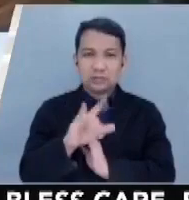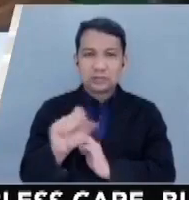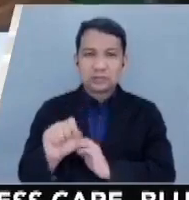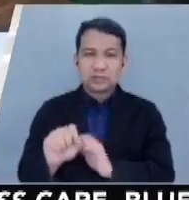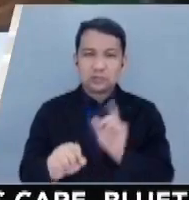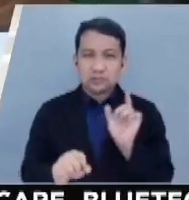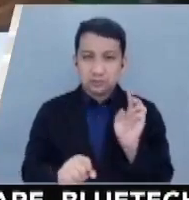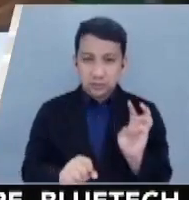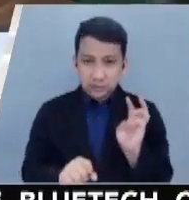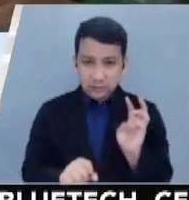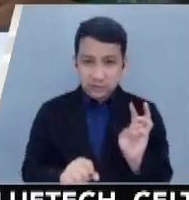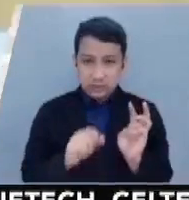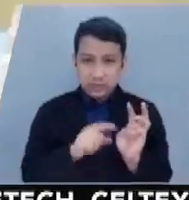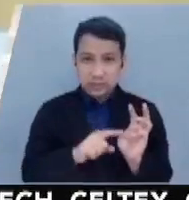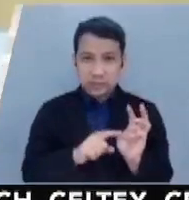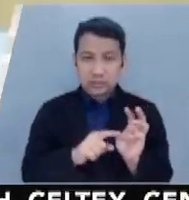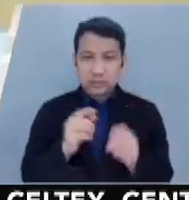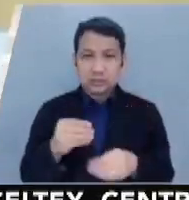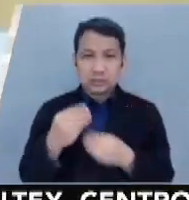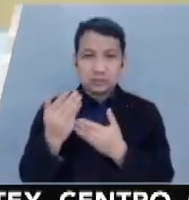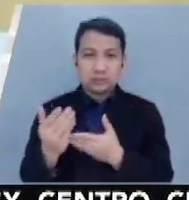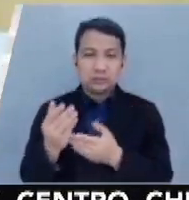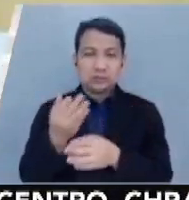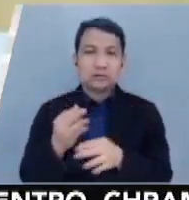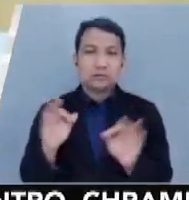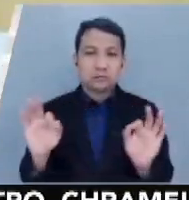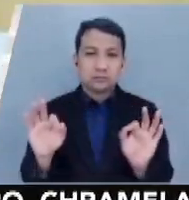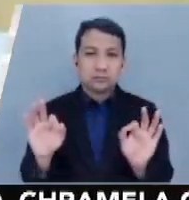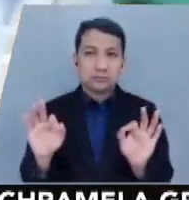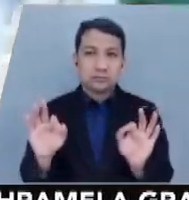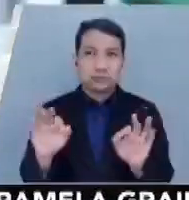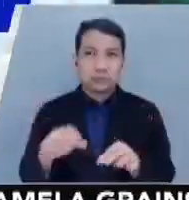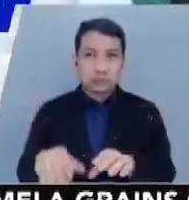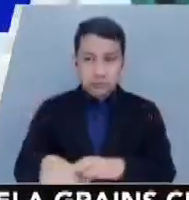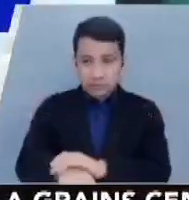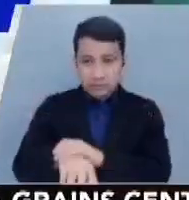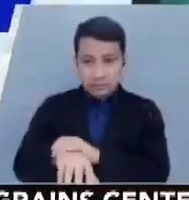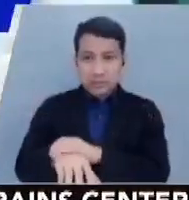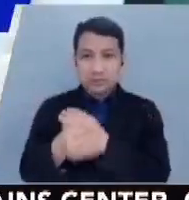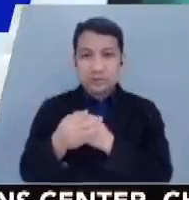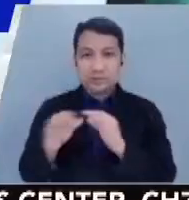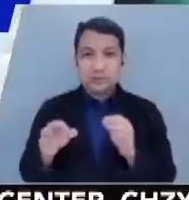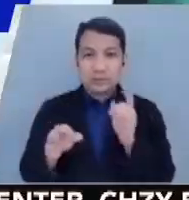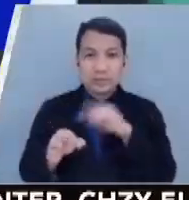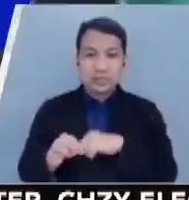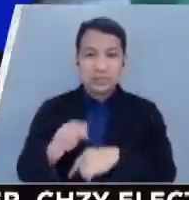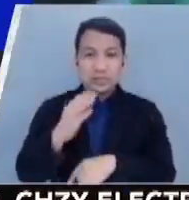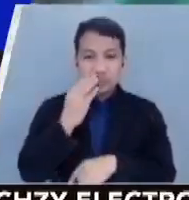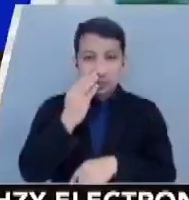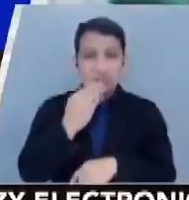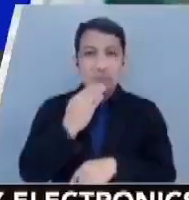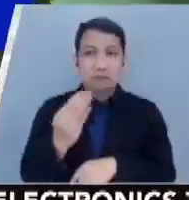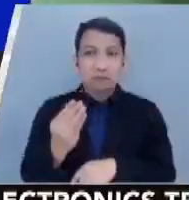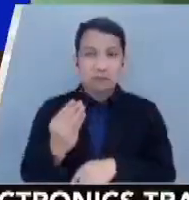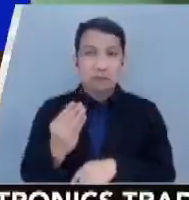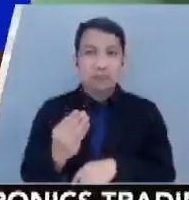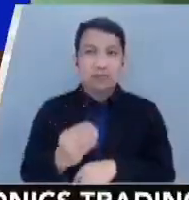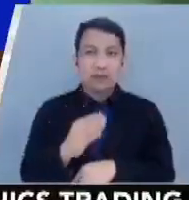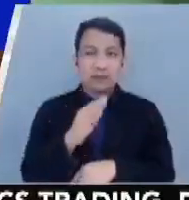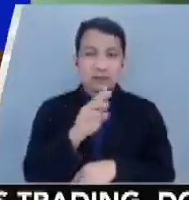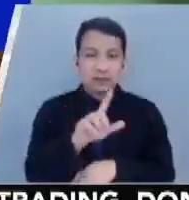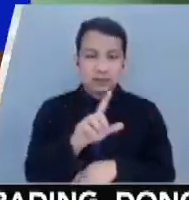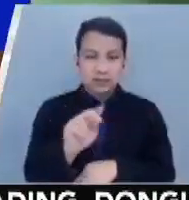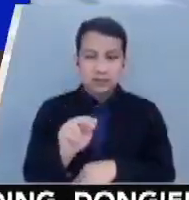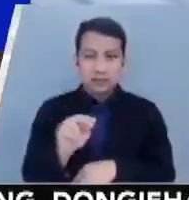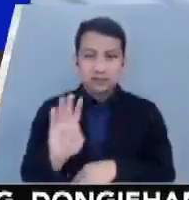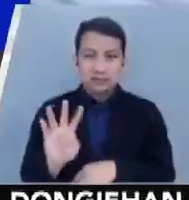na nahandugan ng libreng arm and hand prosthesis sa Bacolod City ng LN4 Foundation